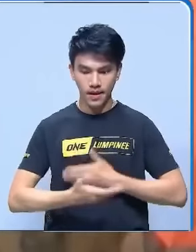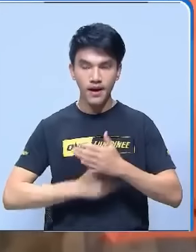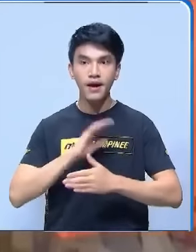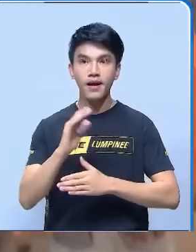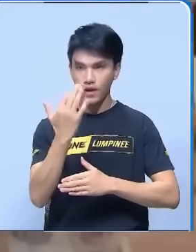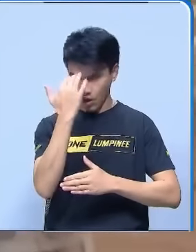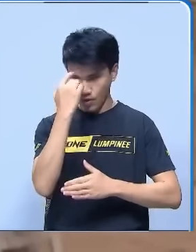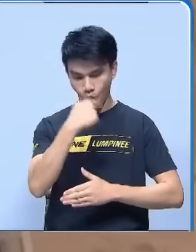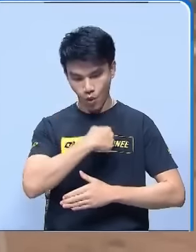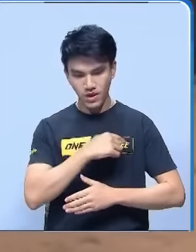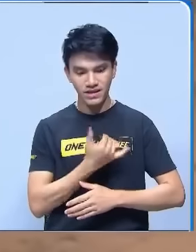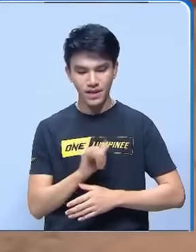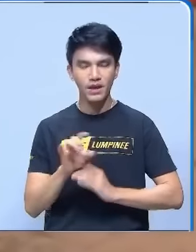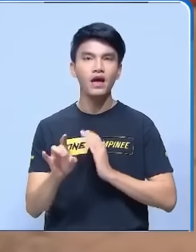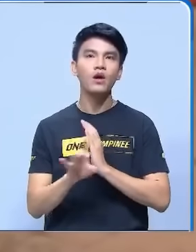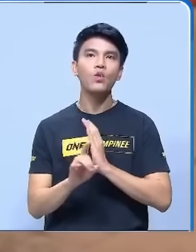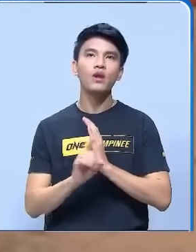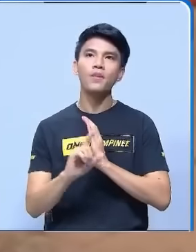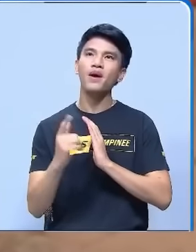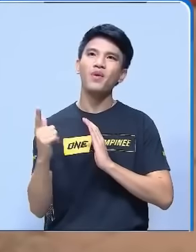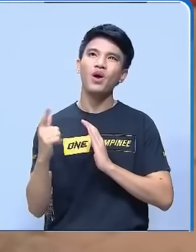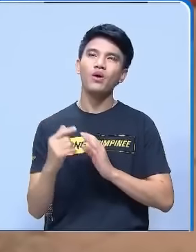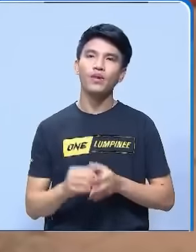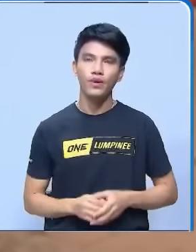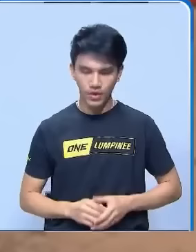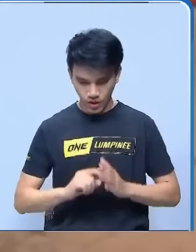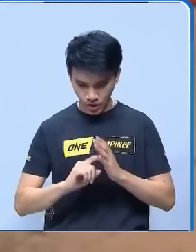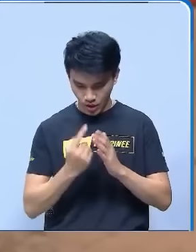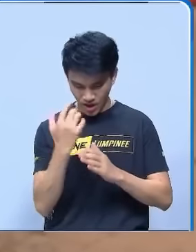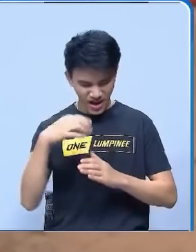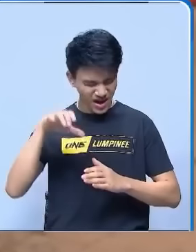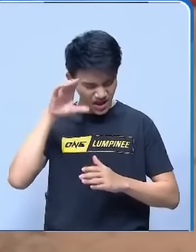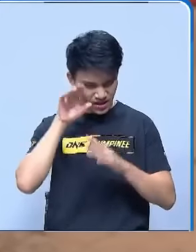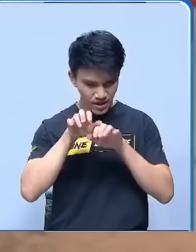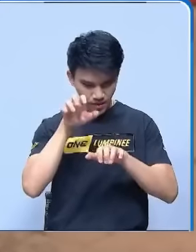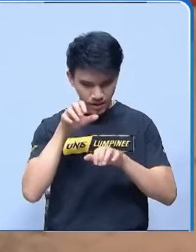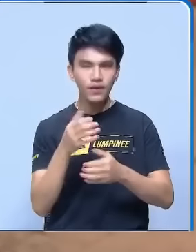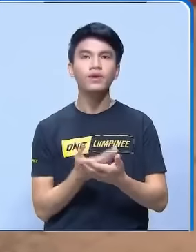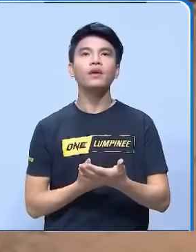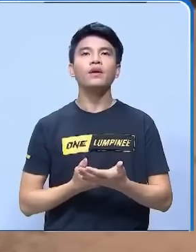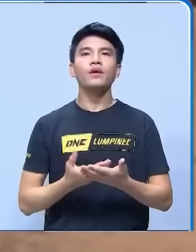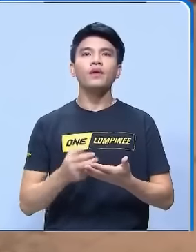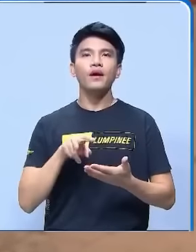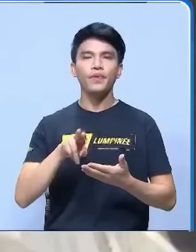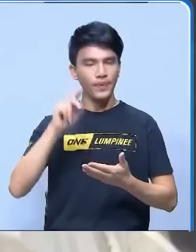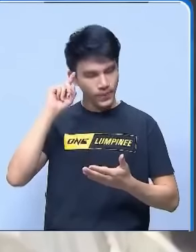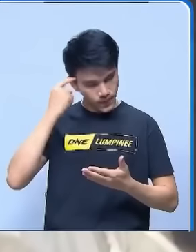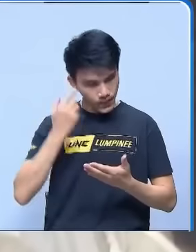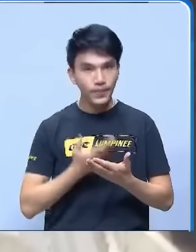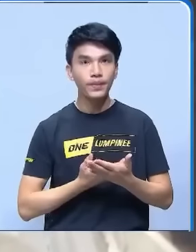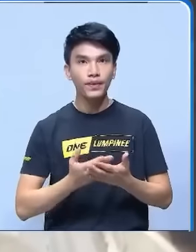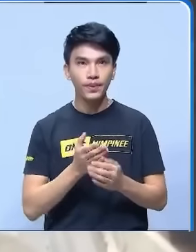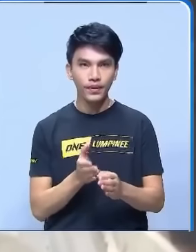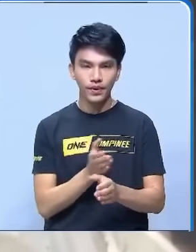ราะไม่มั่นใจเรื่องคุณภาพทองเธอบอกว่าศรัทธาในปีเสียแอบแฟนซื้อด้วยนะ แฟนก็ไม่รู้อีก แฟนไม่รู้นี่ก่